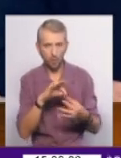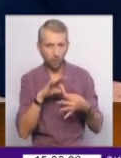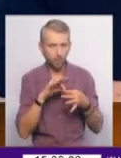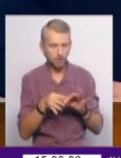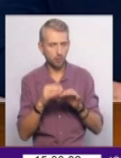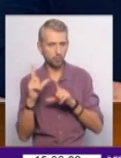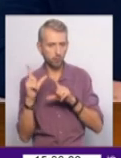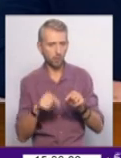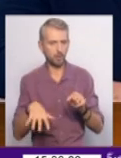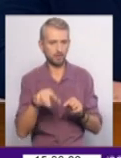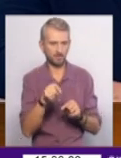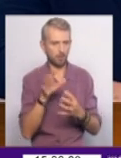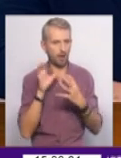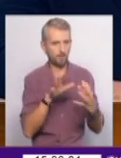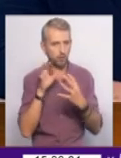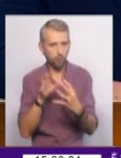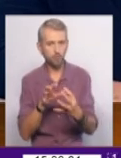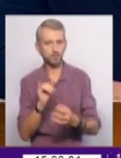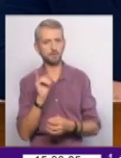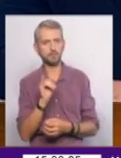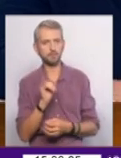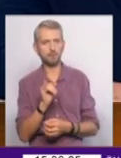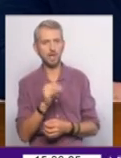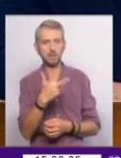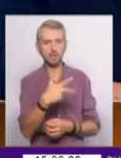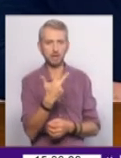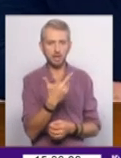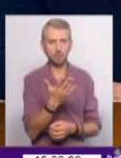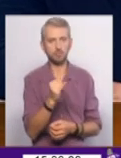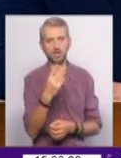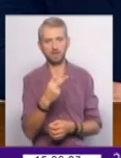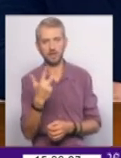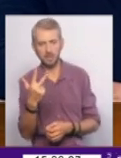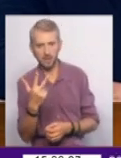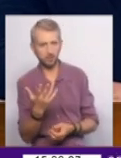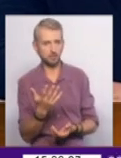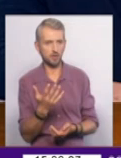цим маршрутам, якраз і 33-му,